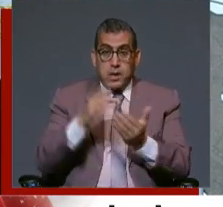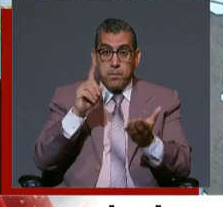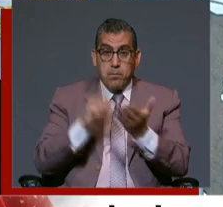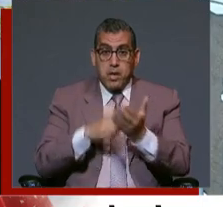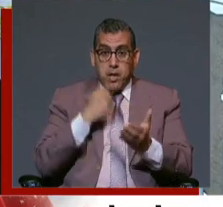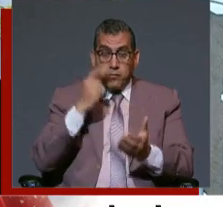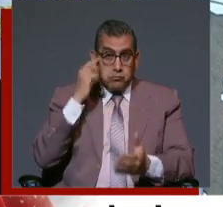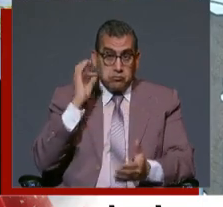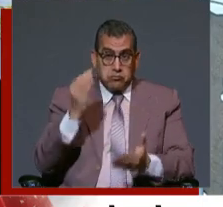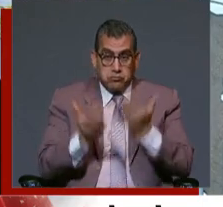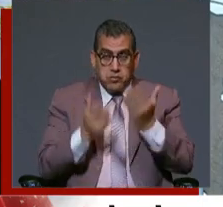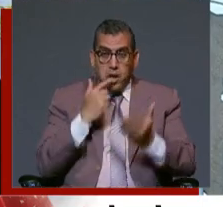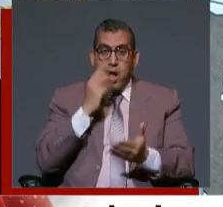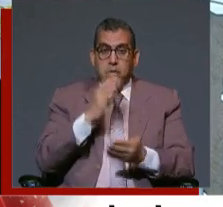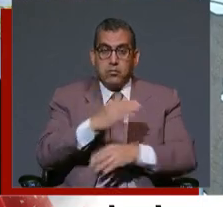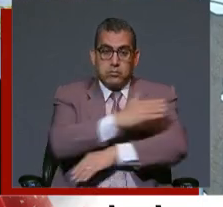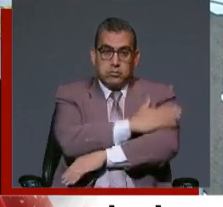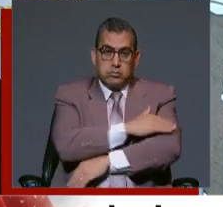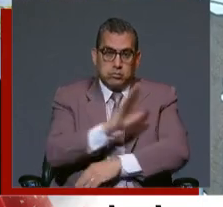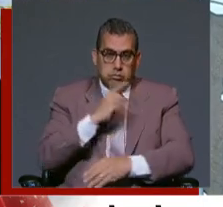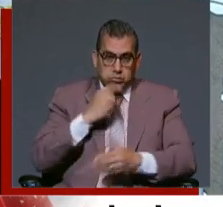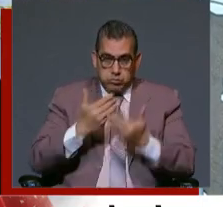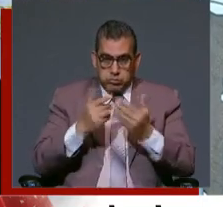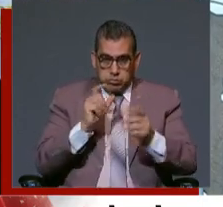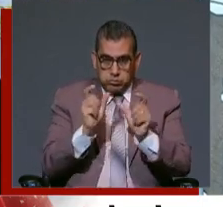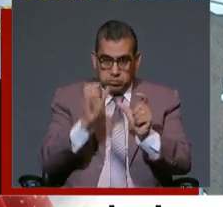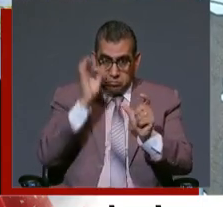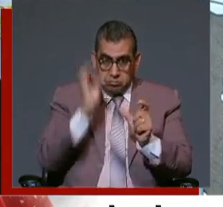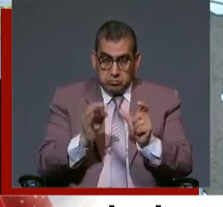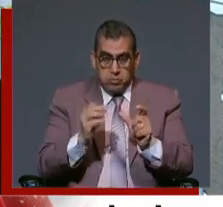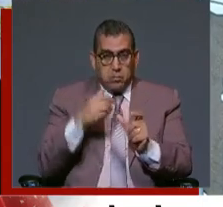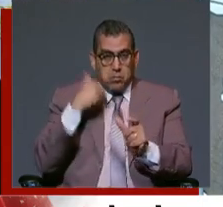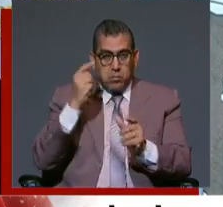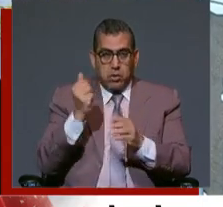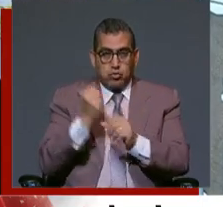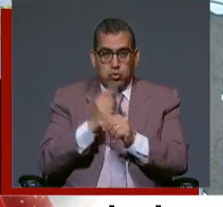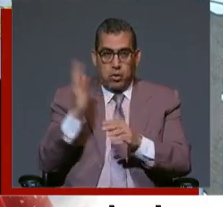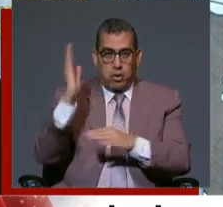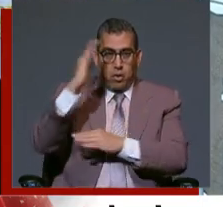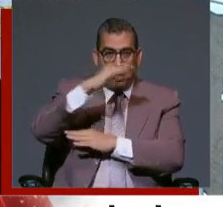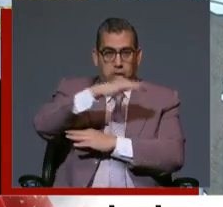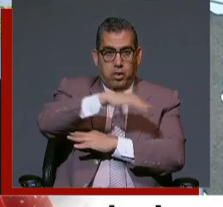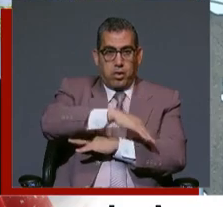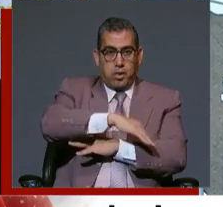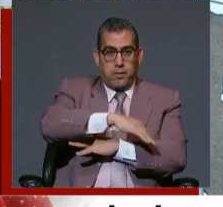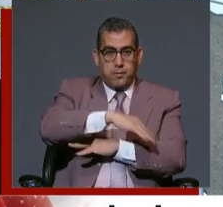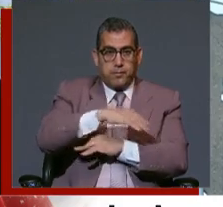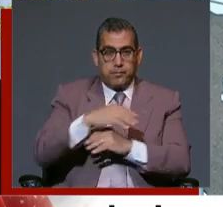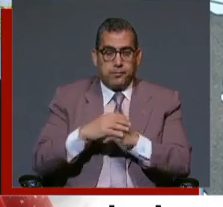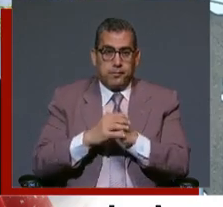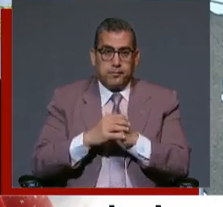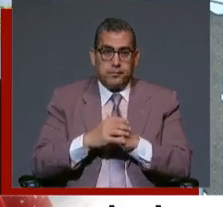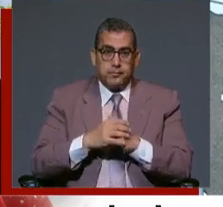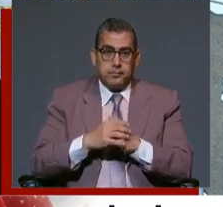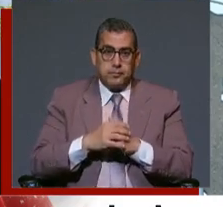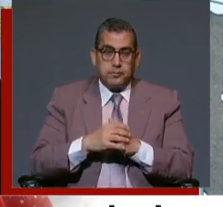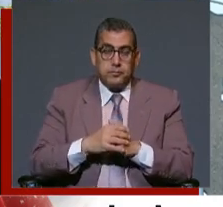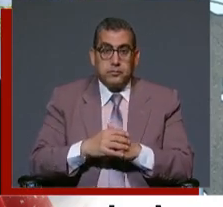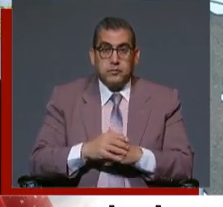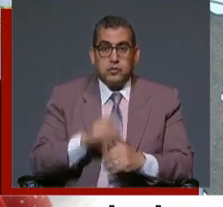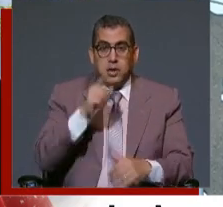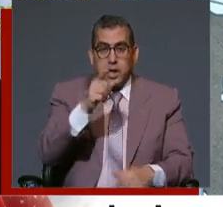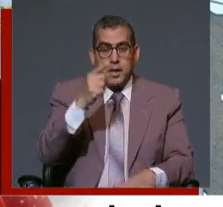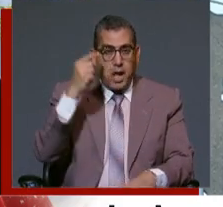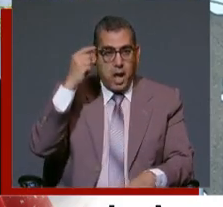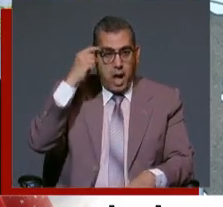الرشيد والشفافية، سيظل مناخ الأعمال غير متبلور ورمادي ومثير للاشمئزاز. فأنتم أعلم